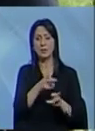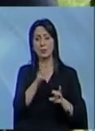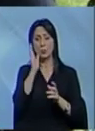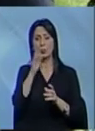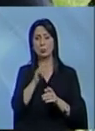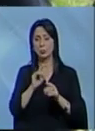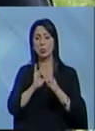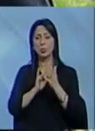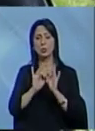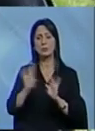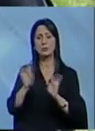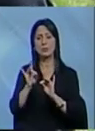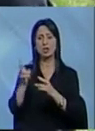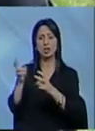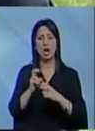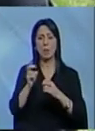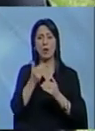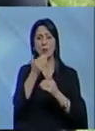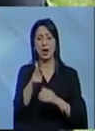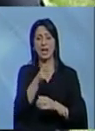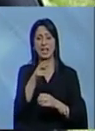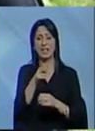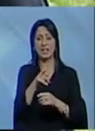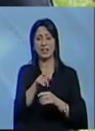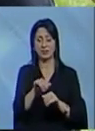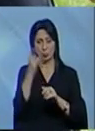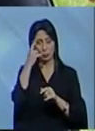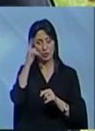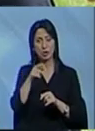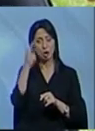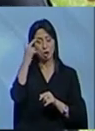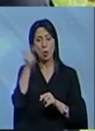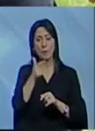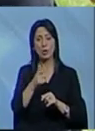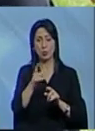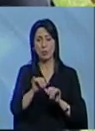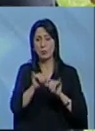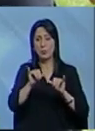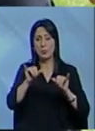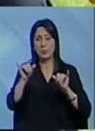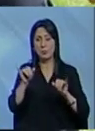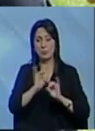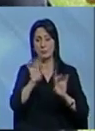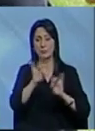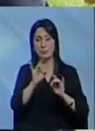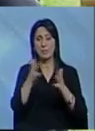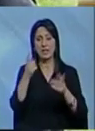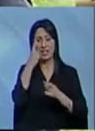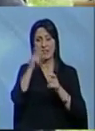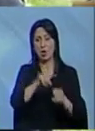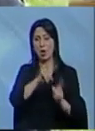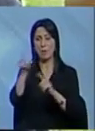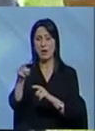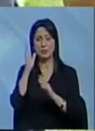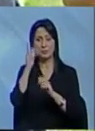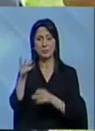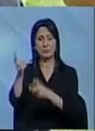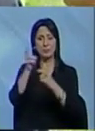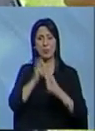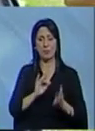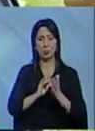ჩამოყავთ ტურისტები და მათი არეალის გაფართოება, მათი ცნობადობის გაზრდა და უფრო მეტი ინფორმირებულობა